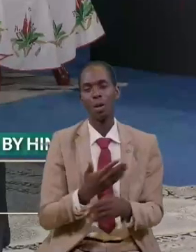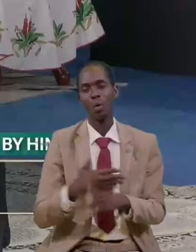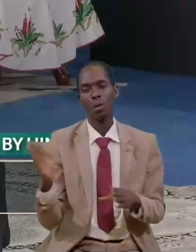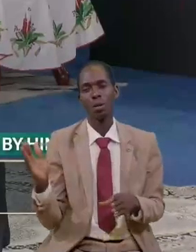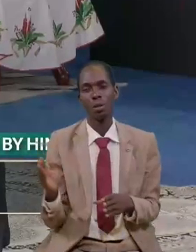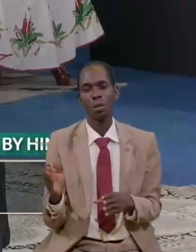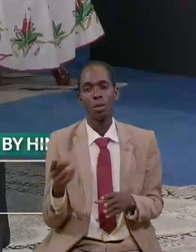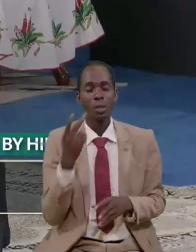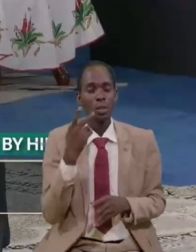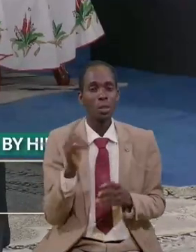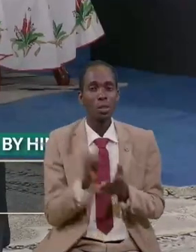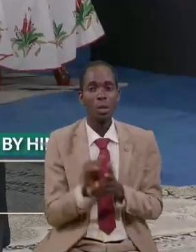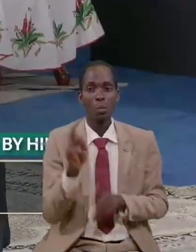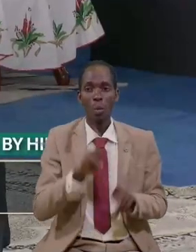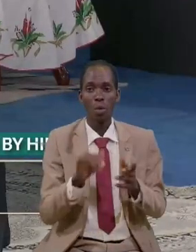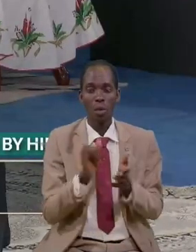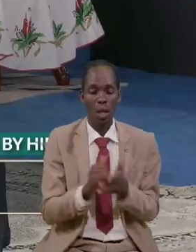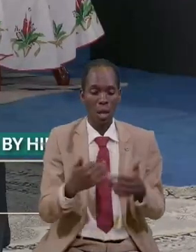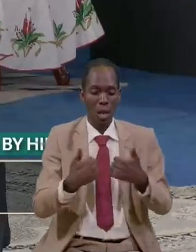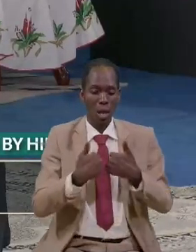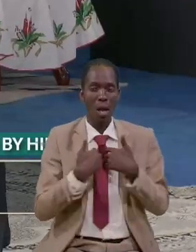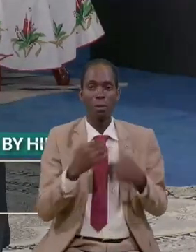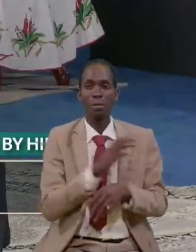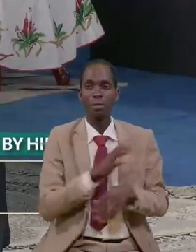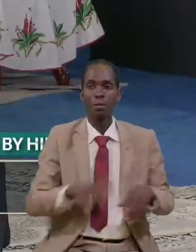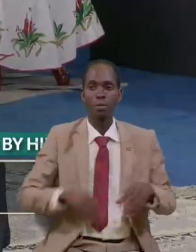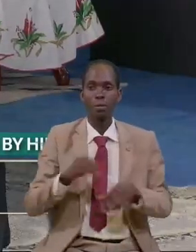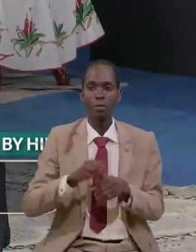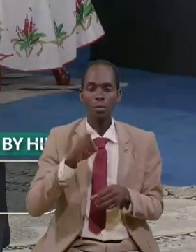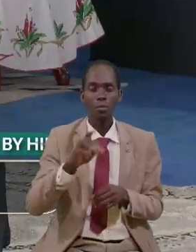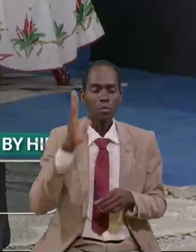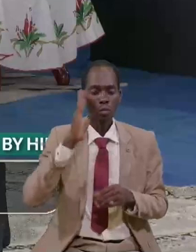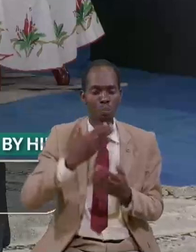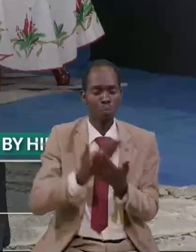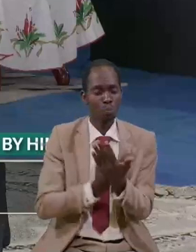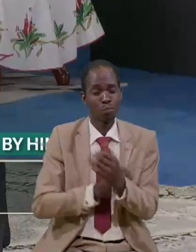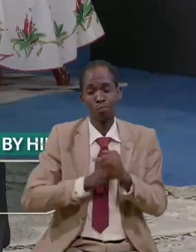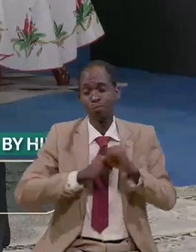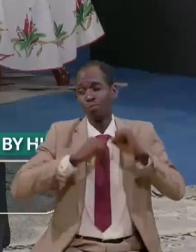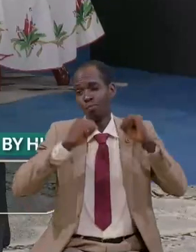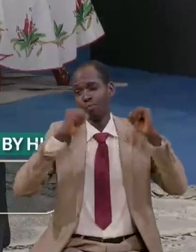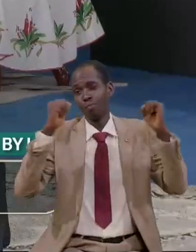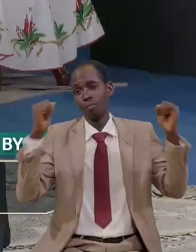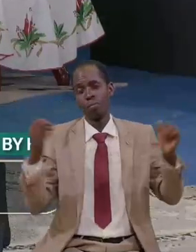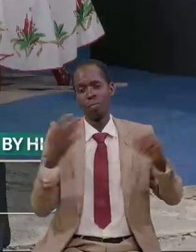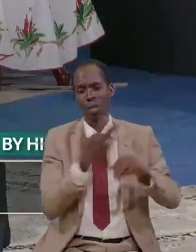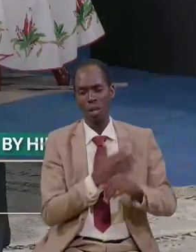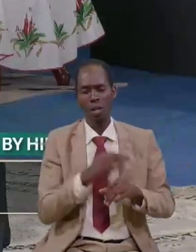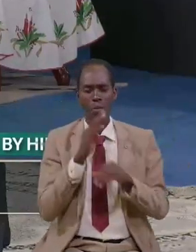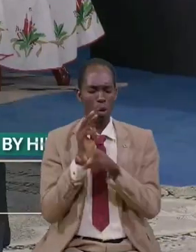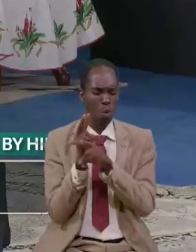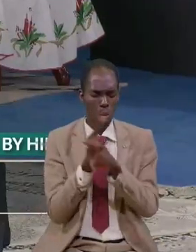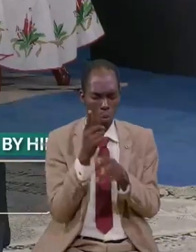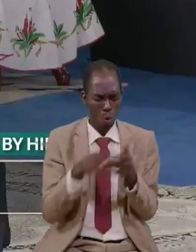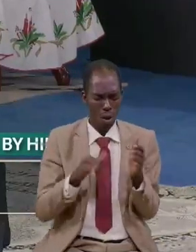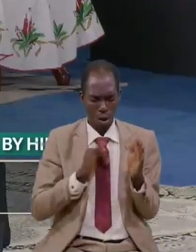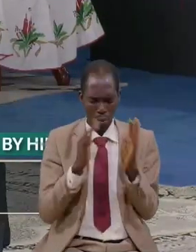Ceux qui ont Christ en eux, ils se réveillent le matin et ils veillent. C'est pourquoi ils